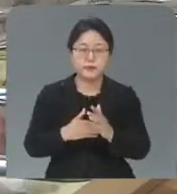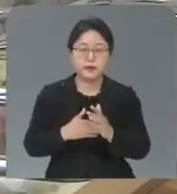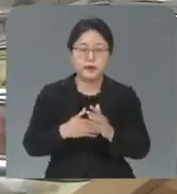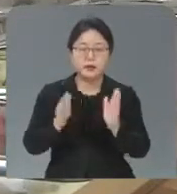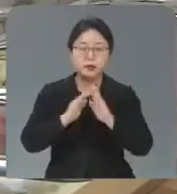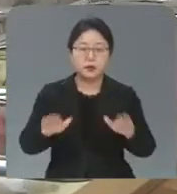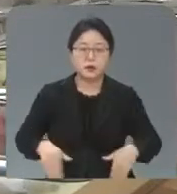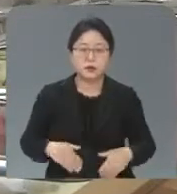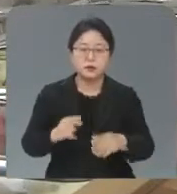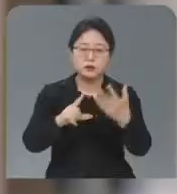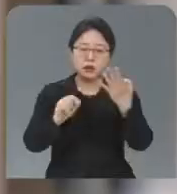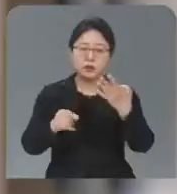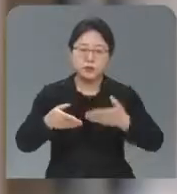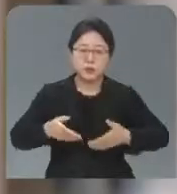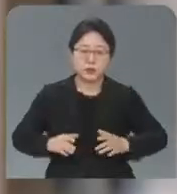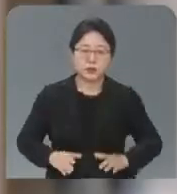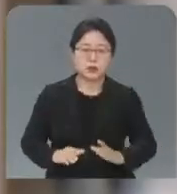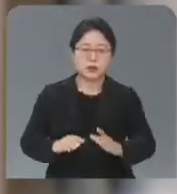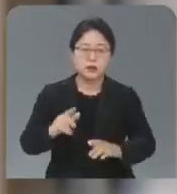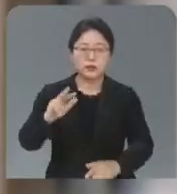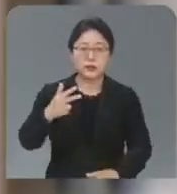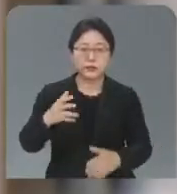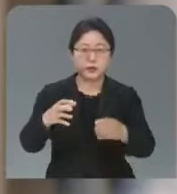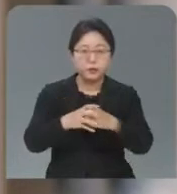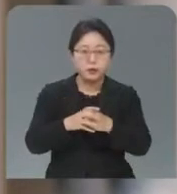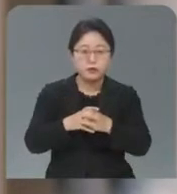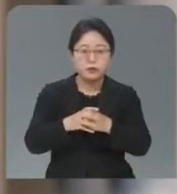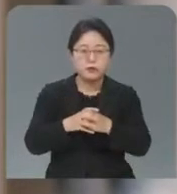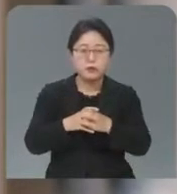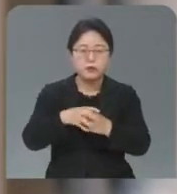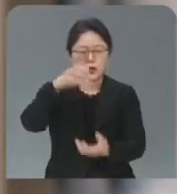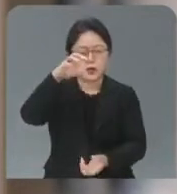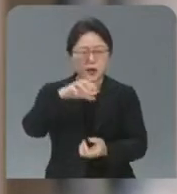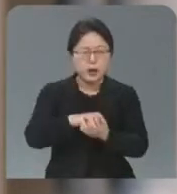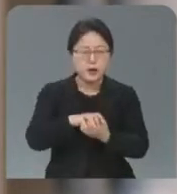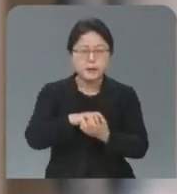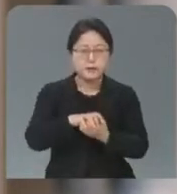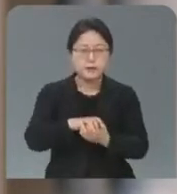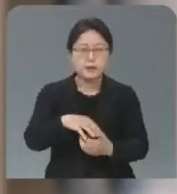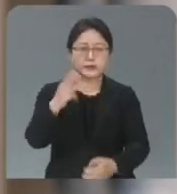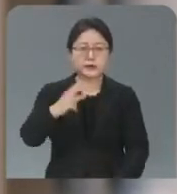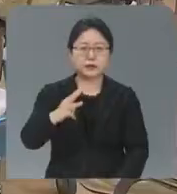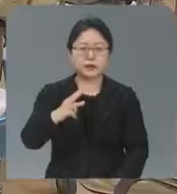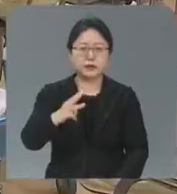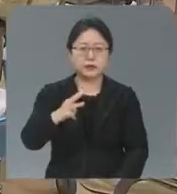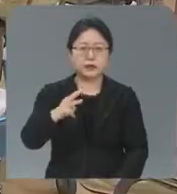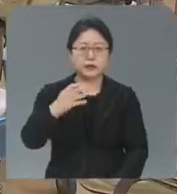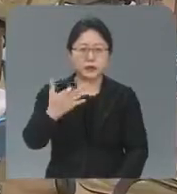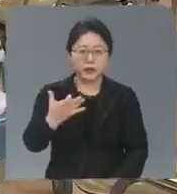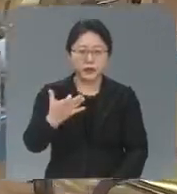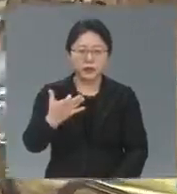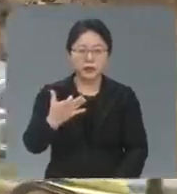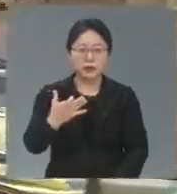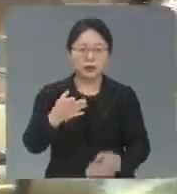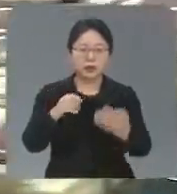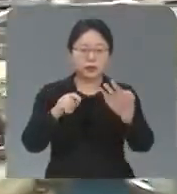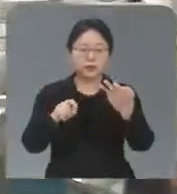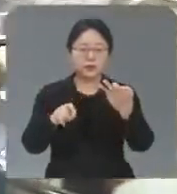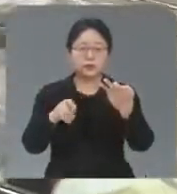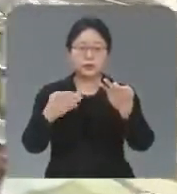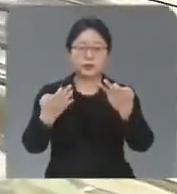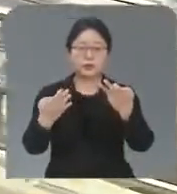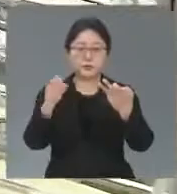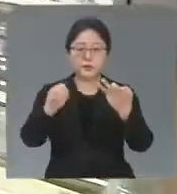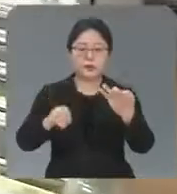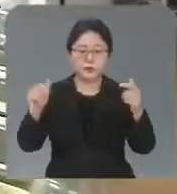반면 전남은 지난 4월 출생 할 수 700여 명을 포함해 누적 출생 하수가 3000 19명으로 13.4% 가